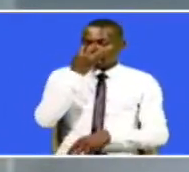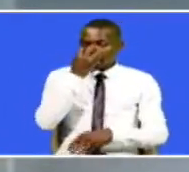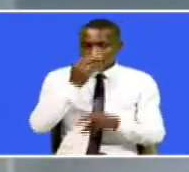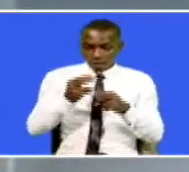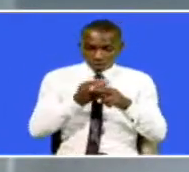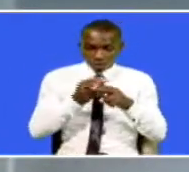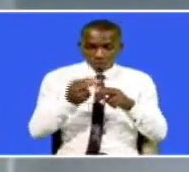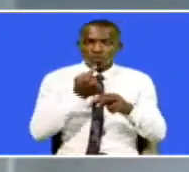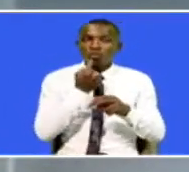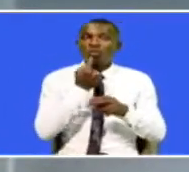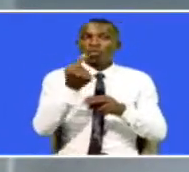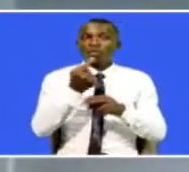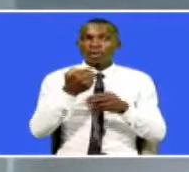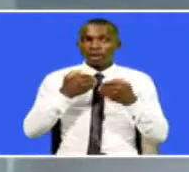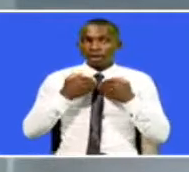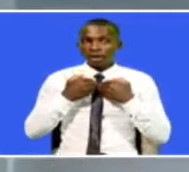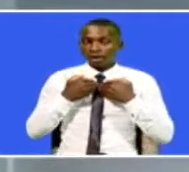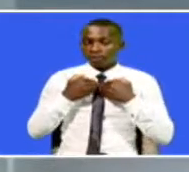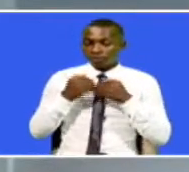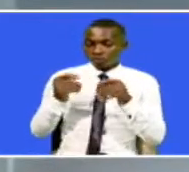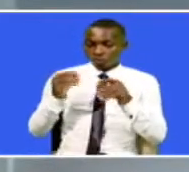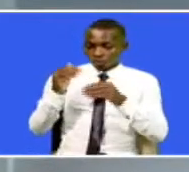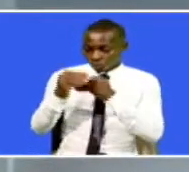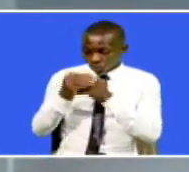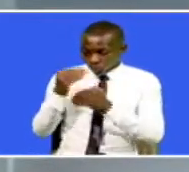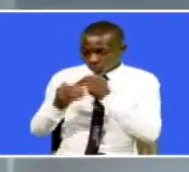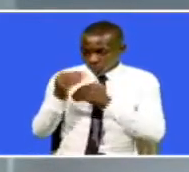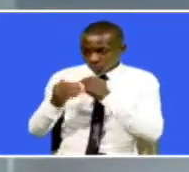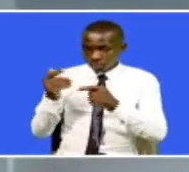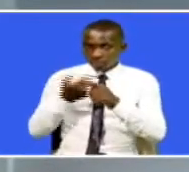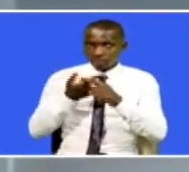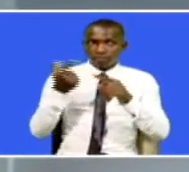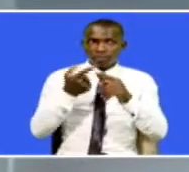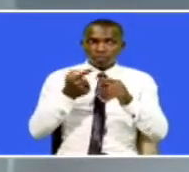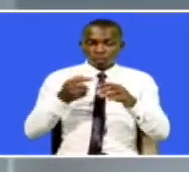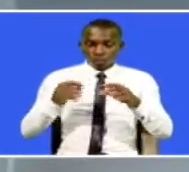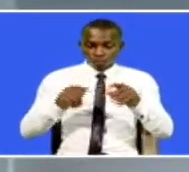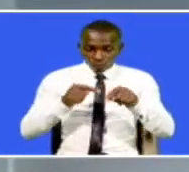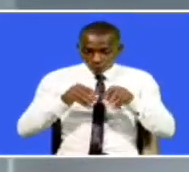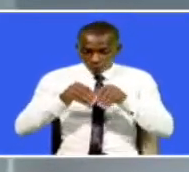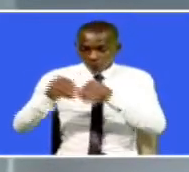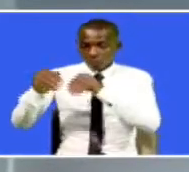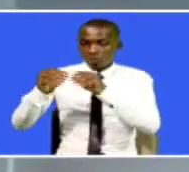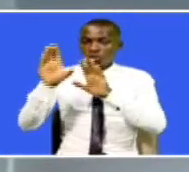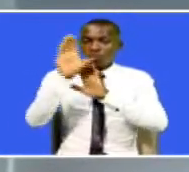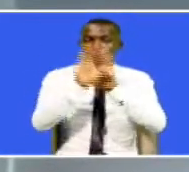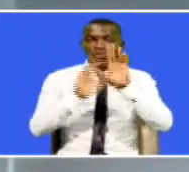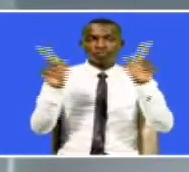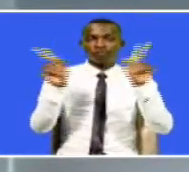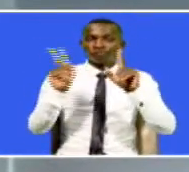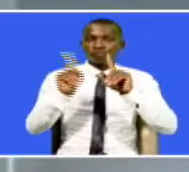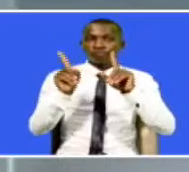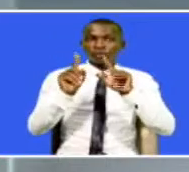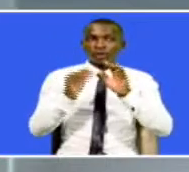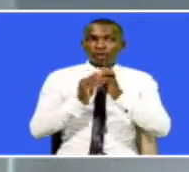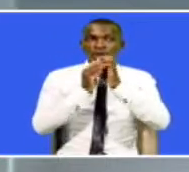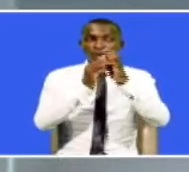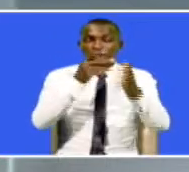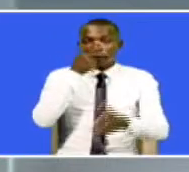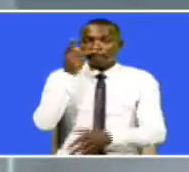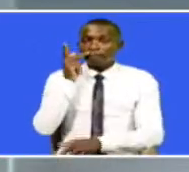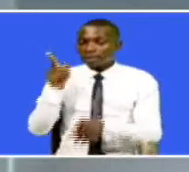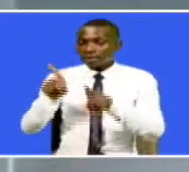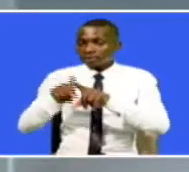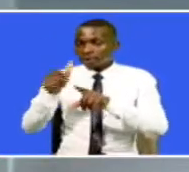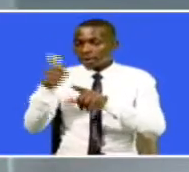madai kuwa wana doa la maadili na hivyo kukiuka sura ya sita ya katiba. Kinara wa Wiper Kalonzo Musyoka pamoja na wabunge wa